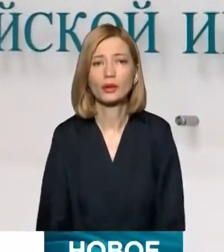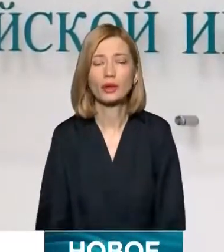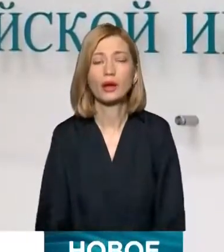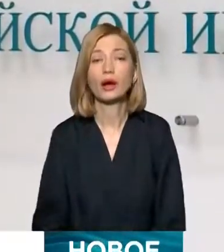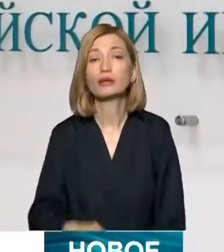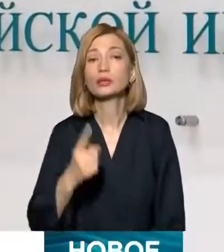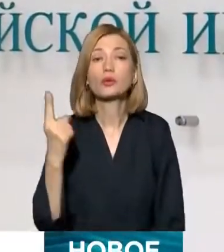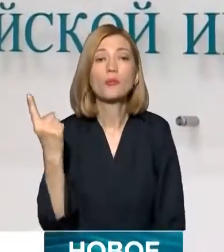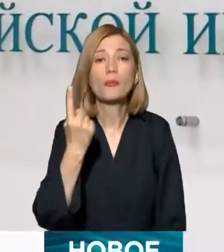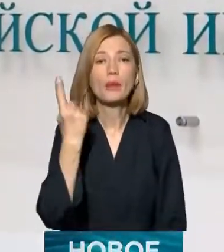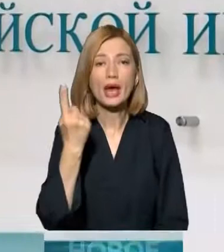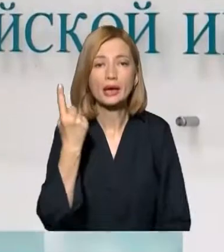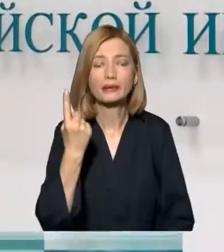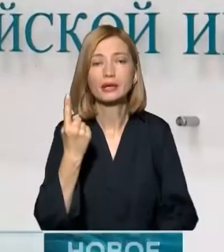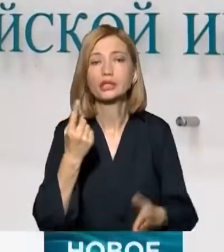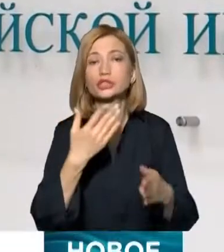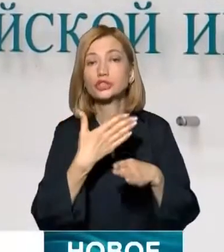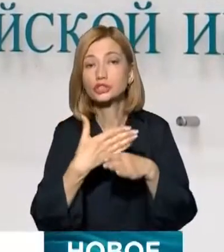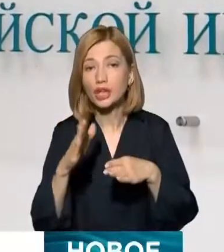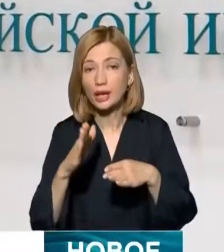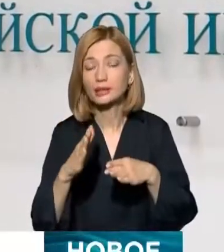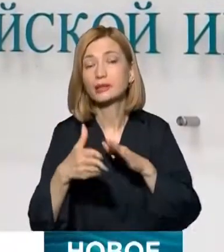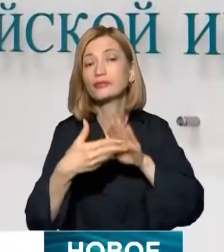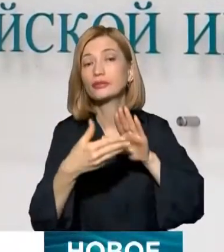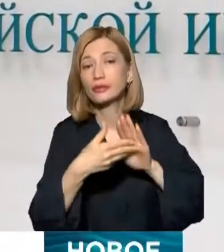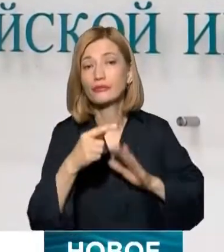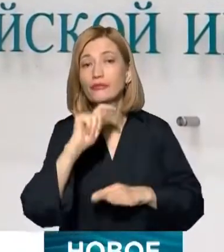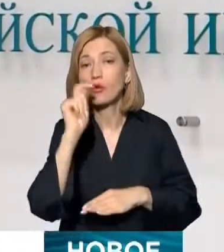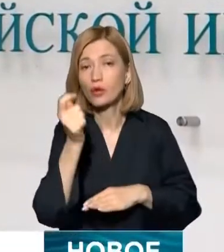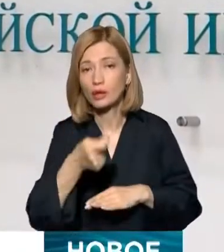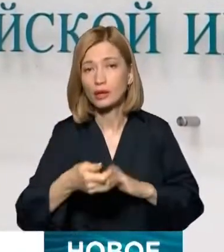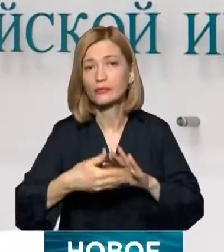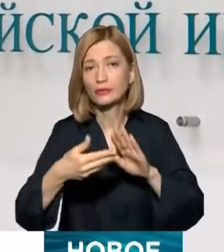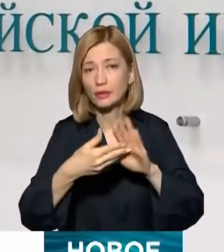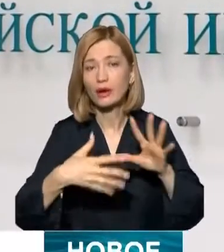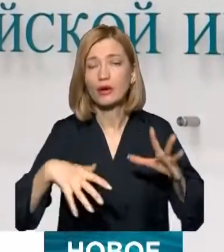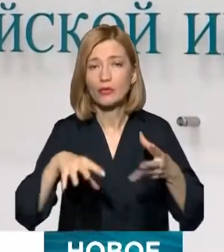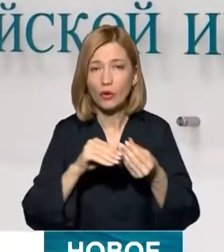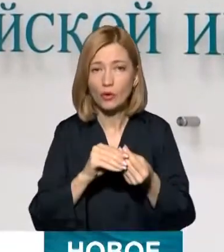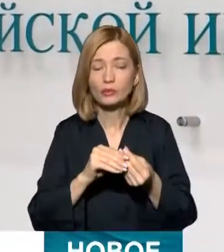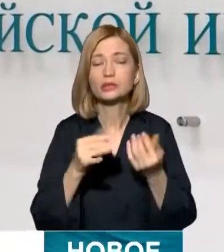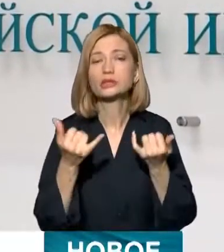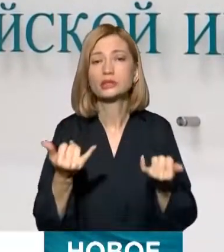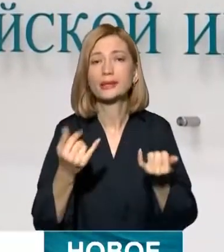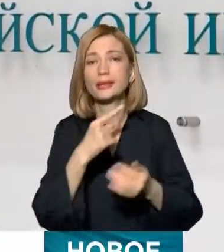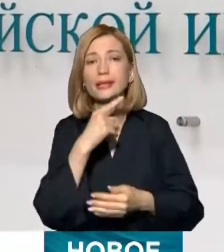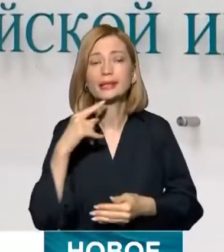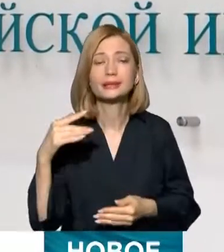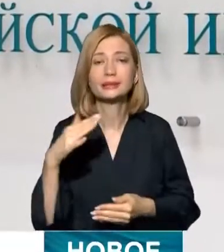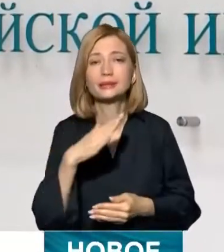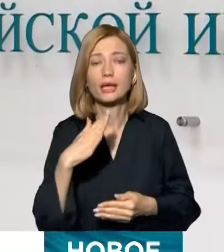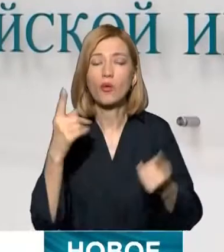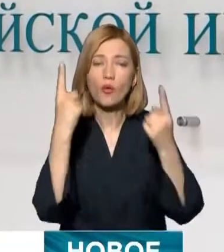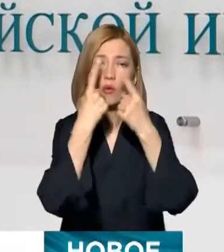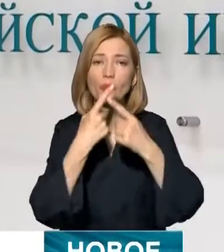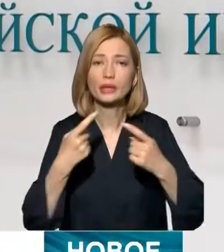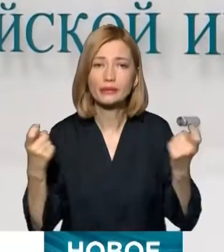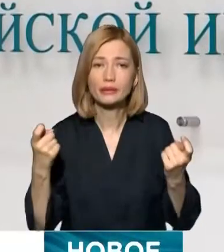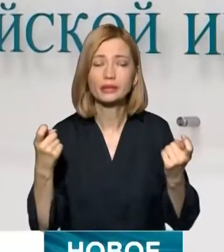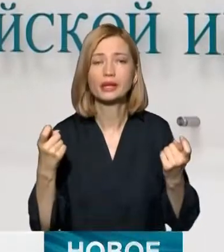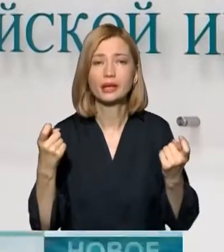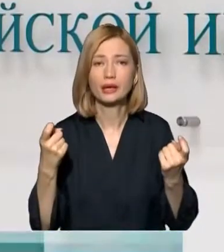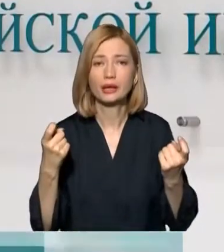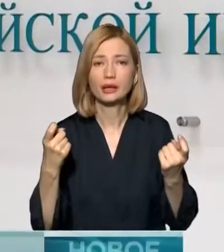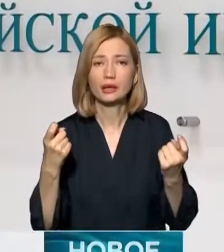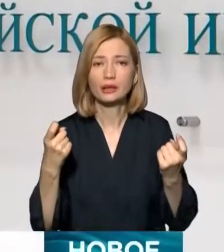первый этап мобилизации. Надо понимать, что Россия сейчас вступила... фактически объявила вхождение